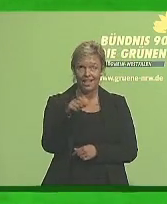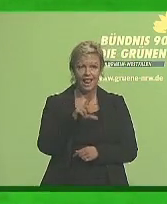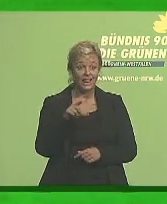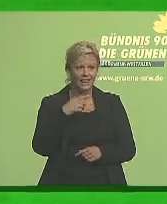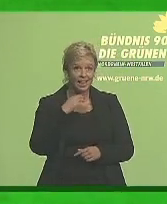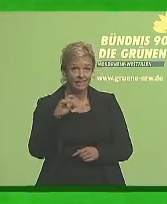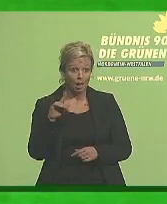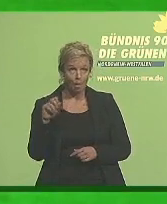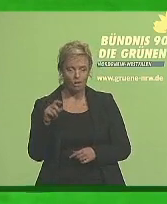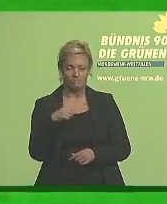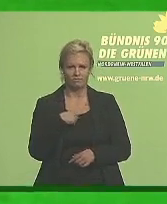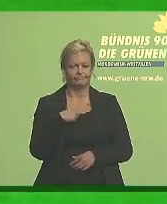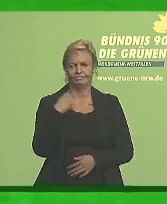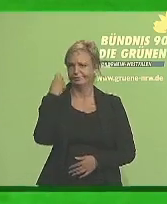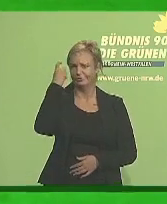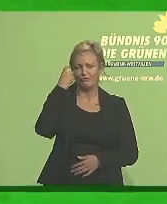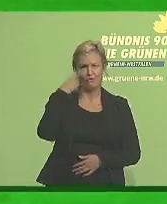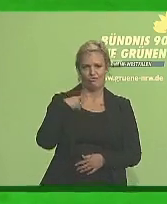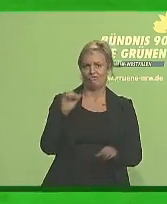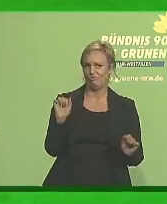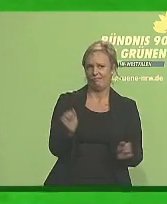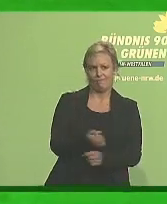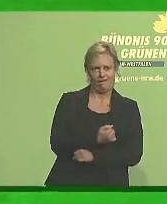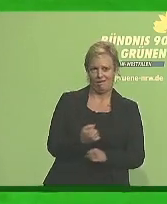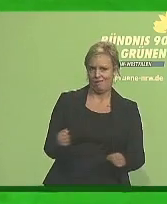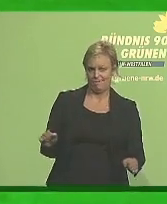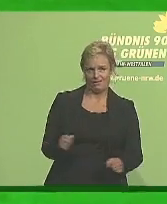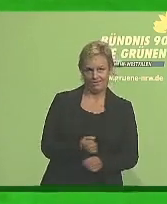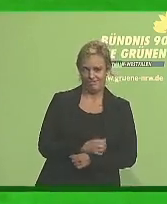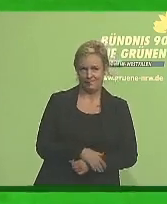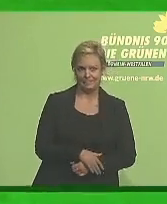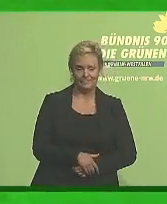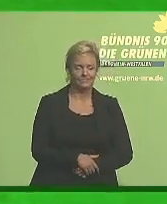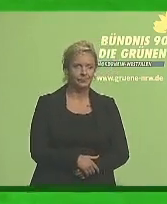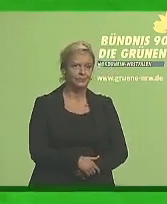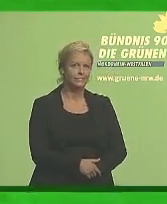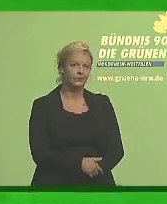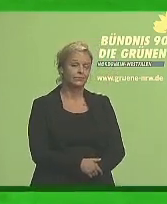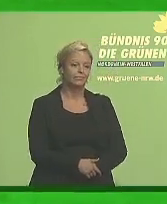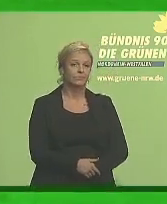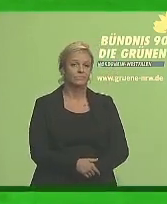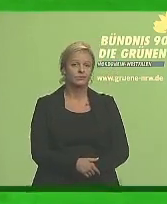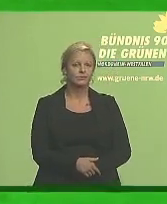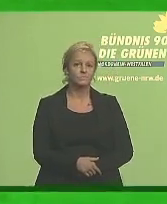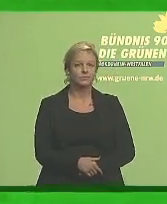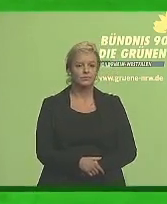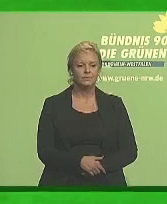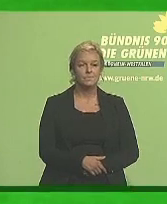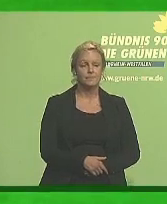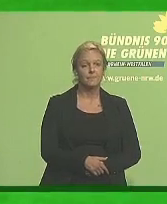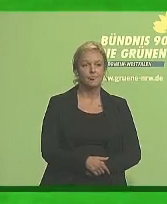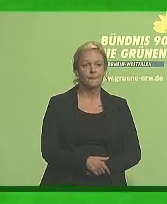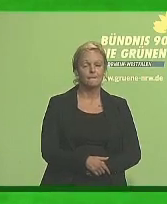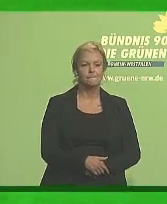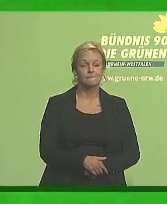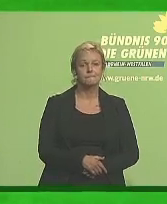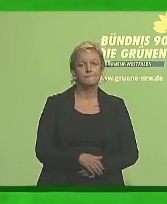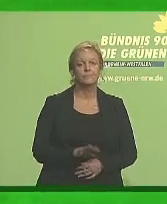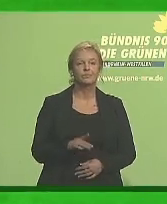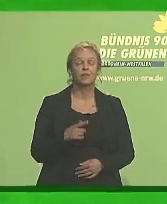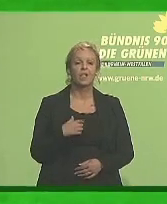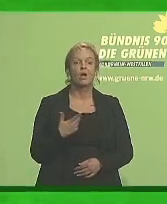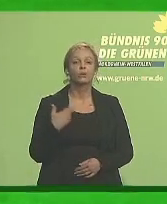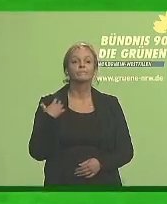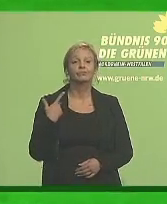vorstellbar. Stresstests, ja, das hat er sich angeheftet als Beitrag zur atomaren